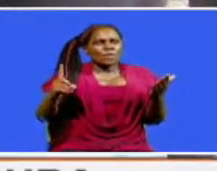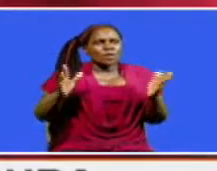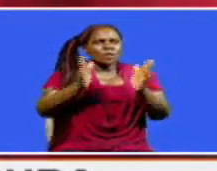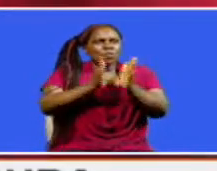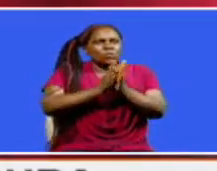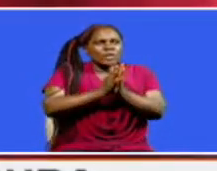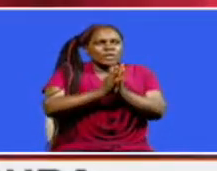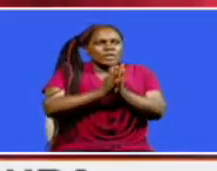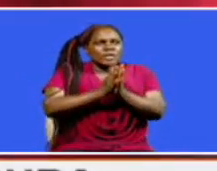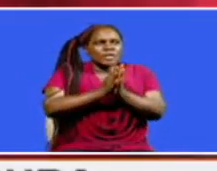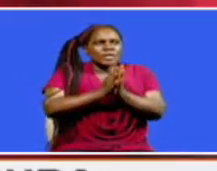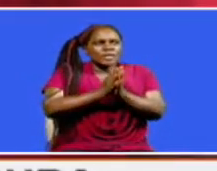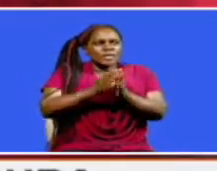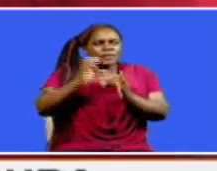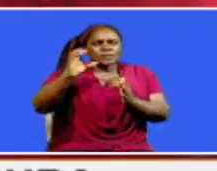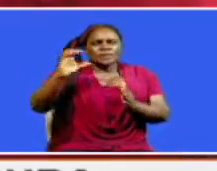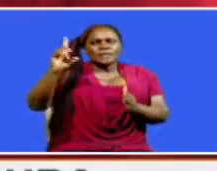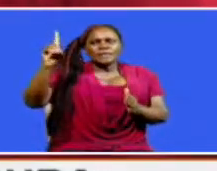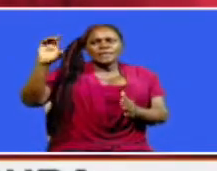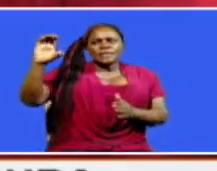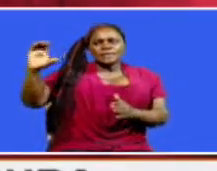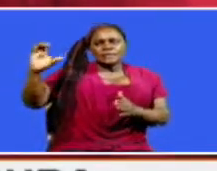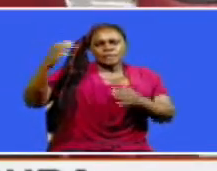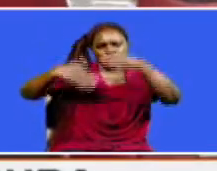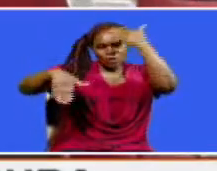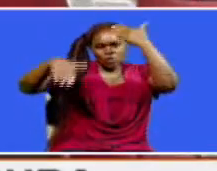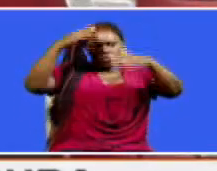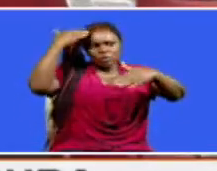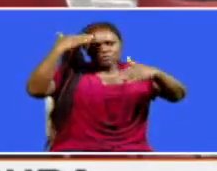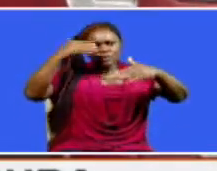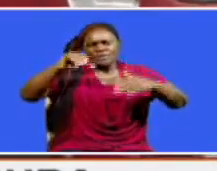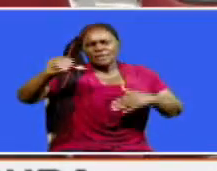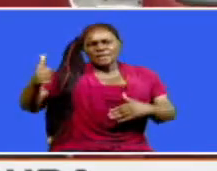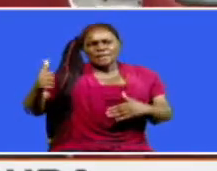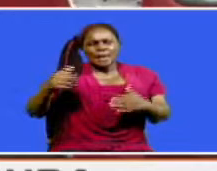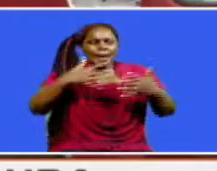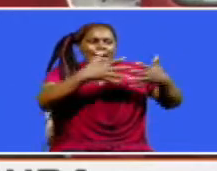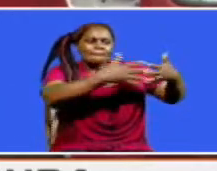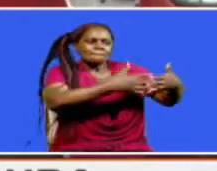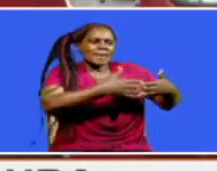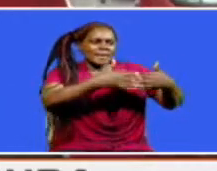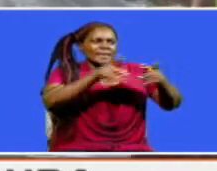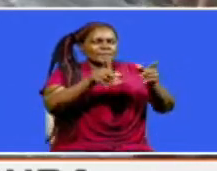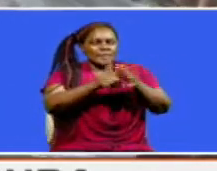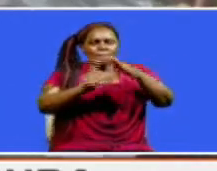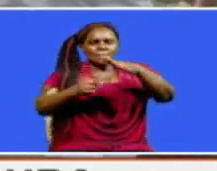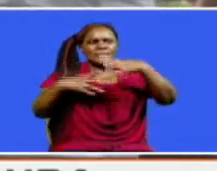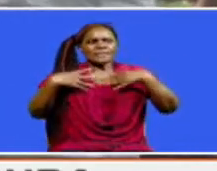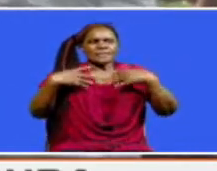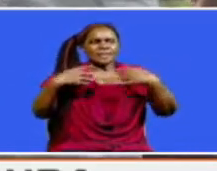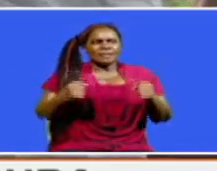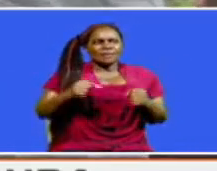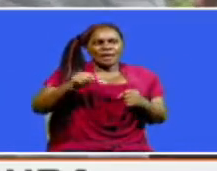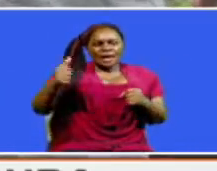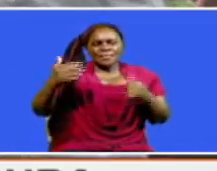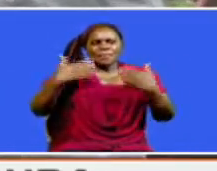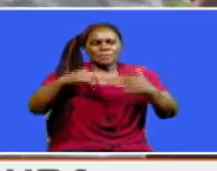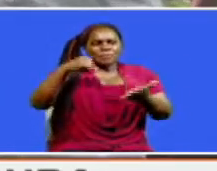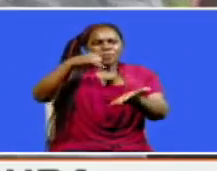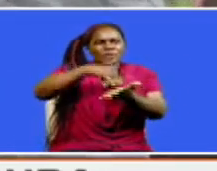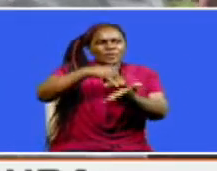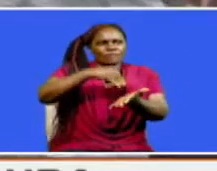ushirikiano na kitengo cha CDC, chuo kikuu cha John Hopkins Marekani na Wizara ya Afya miongoni mwa washikadau